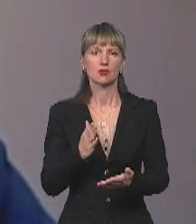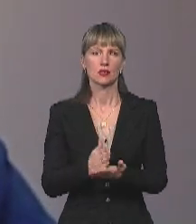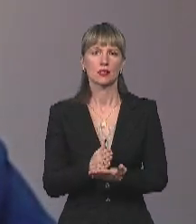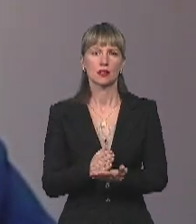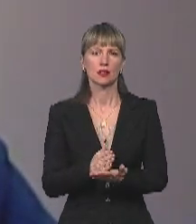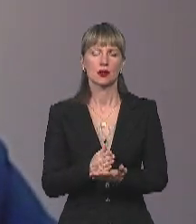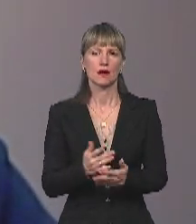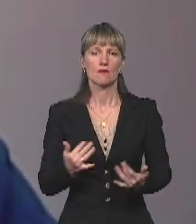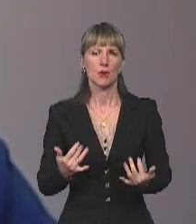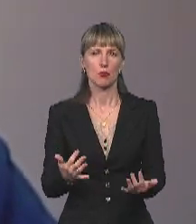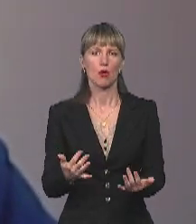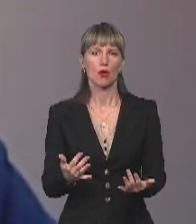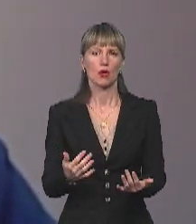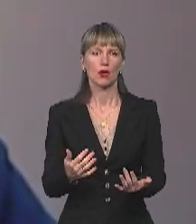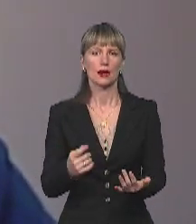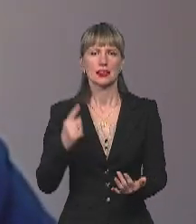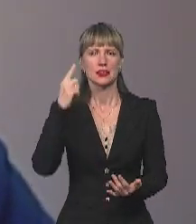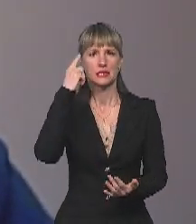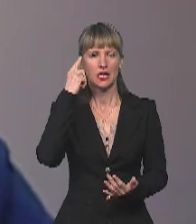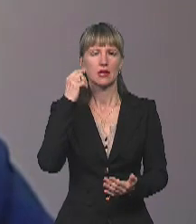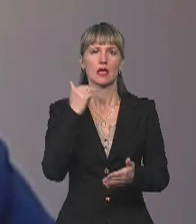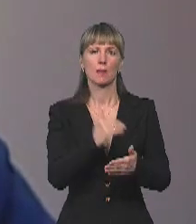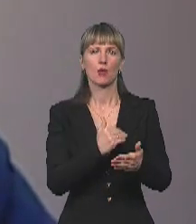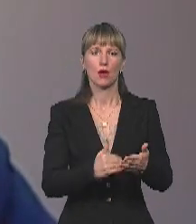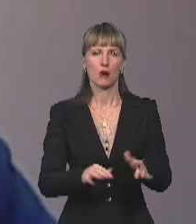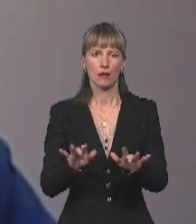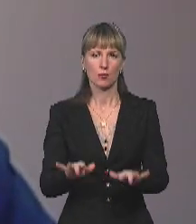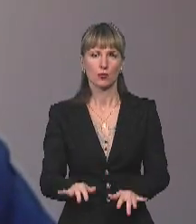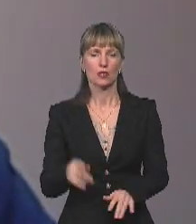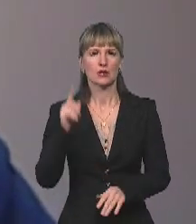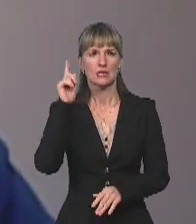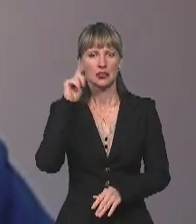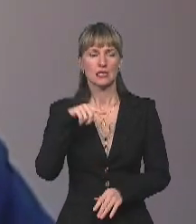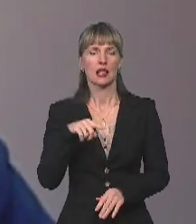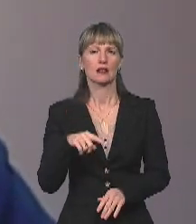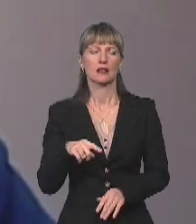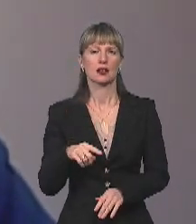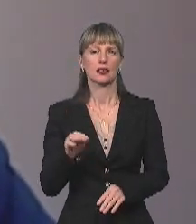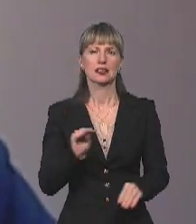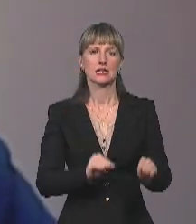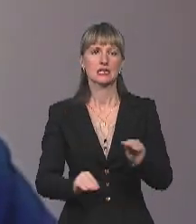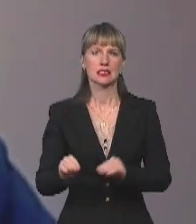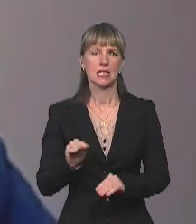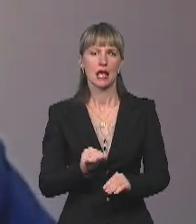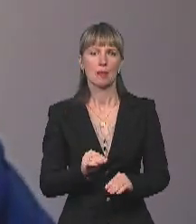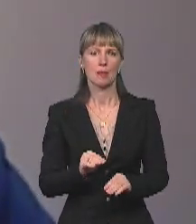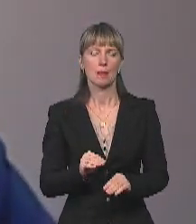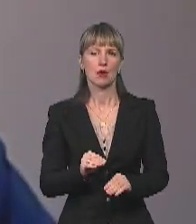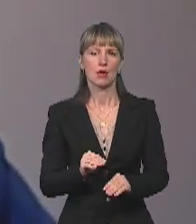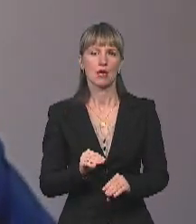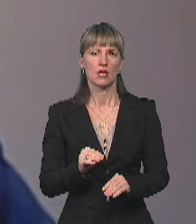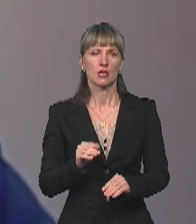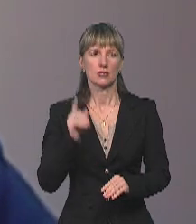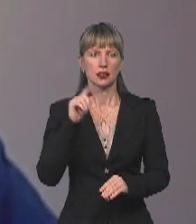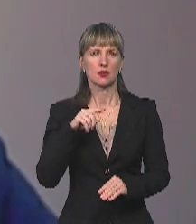певні вимоги. Тобто знання певних програм, знання певної там, систем, знання там,